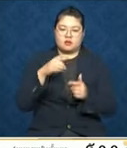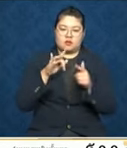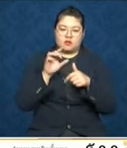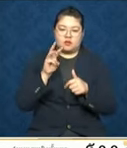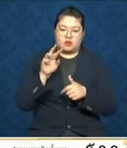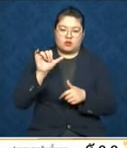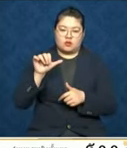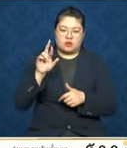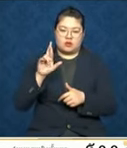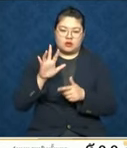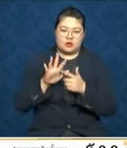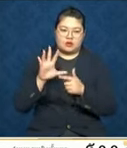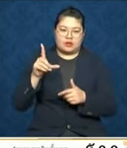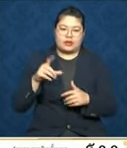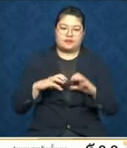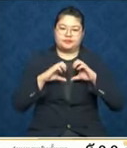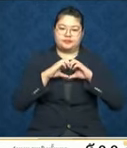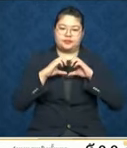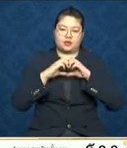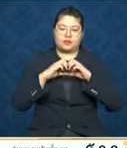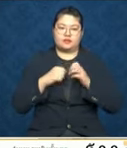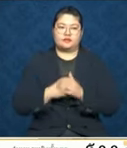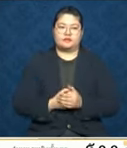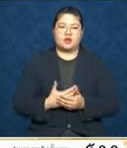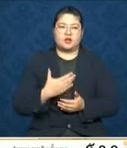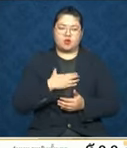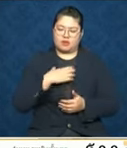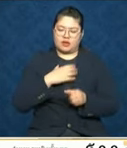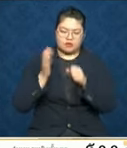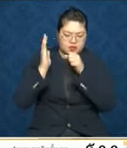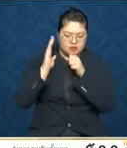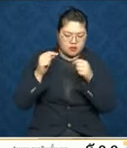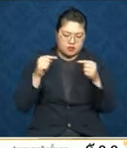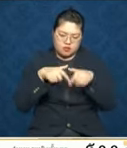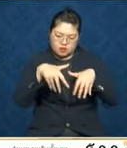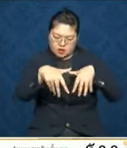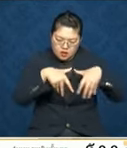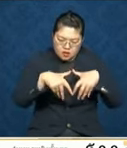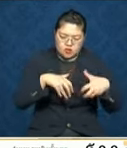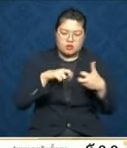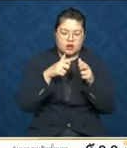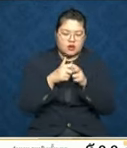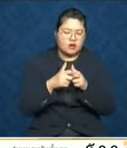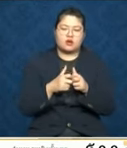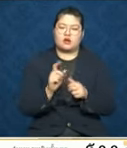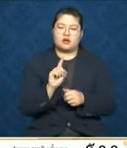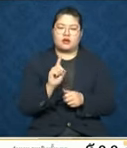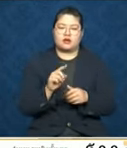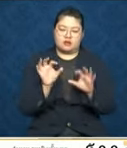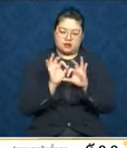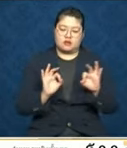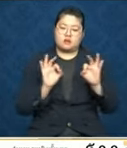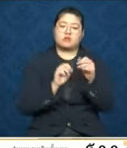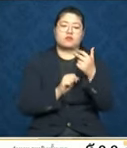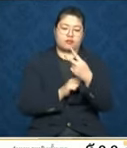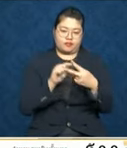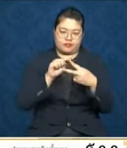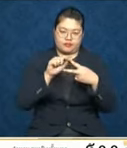ราชัยพรรคภูมิใจไทยกับผมขออนุญาตปรึกษาหารือเรื่องความเดือดร้อนของพี่น้องประชาชนใน2ประเด็นดังต่อ